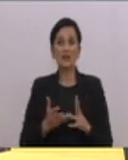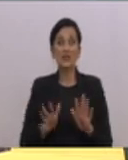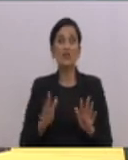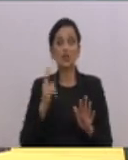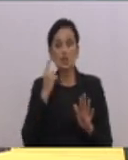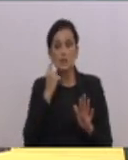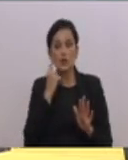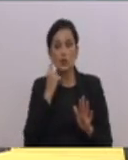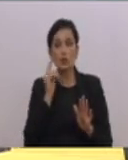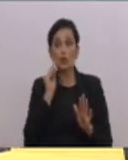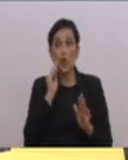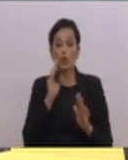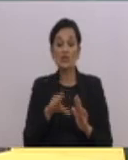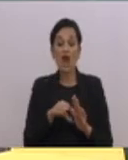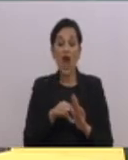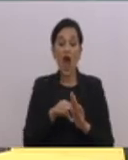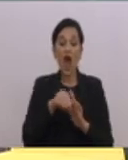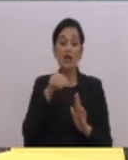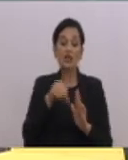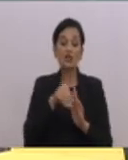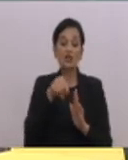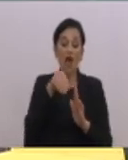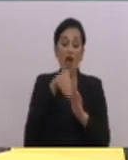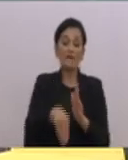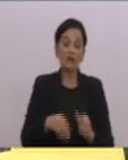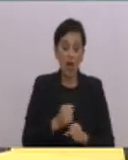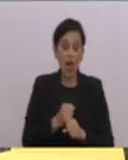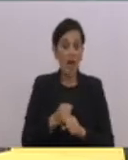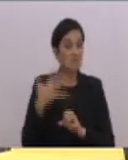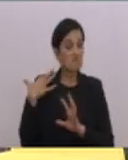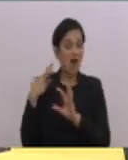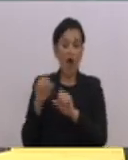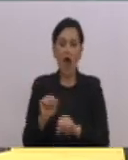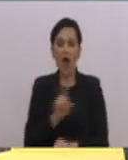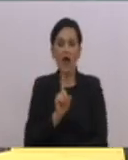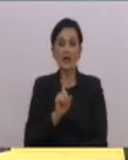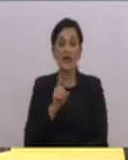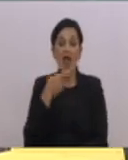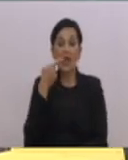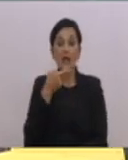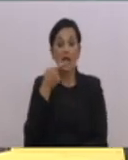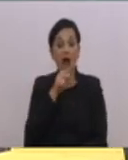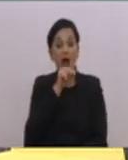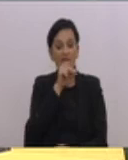ხოლმე, როცა არჩევანს აკეთებს არჩევნებზე და არ დაუჭიროთ ხარი იმ ადამიანებს, რომელსაც ლაპარაკსაც კი